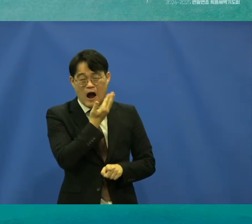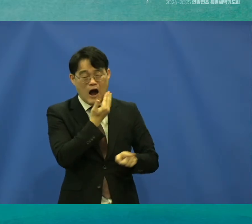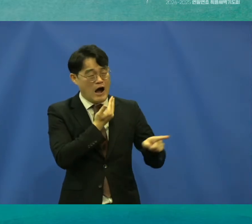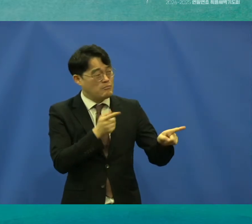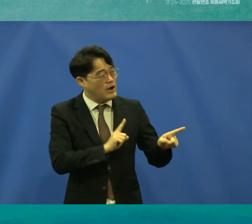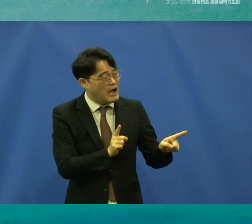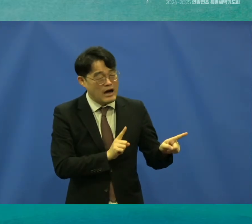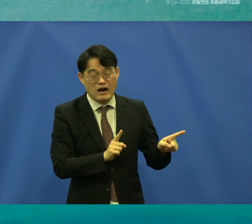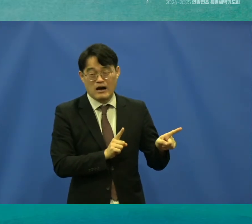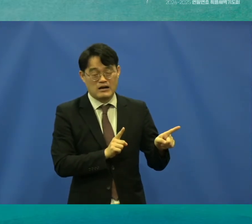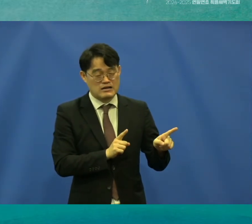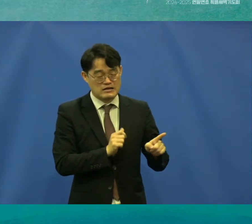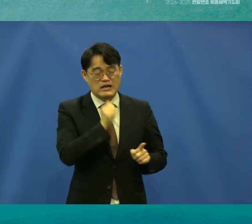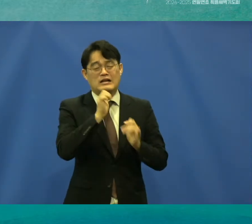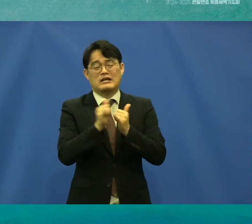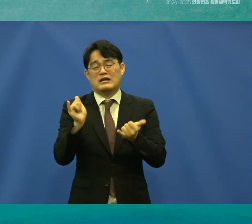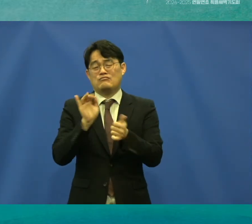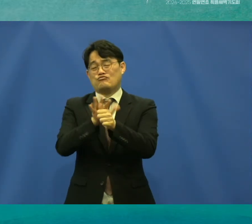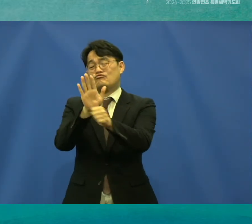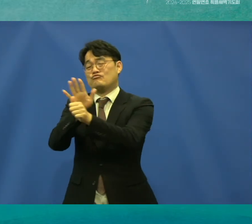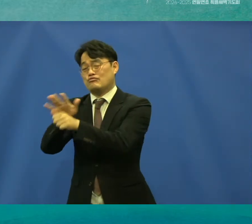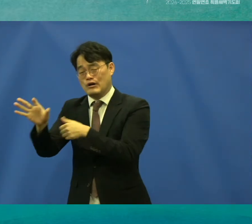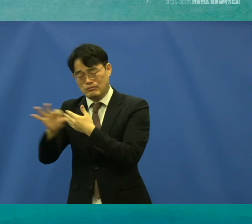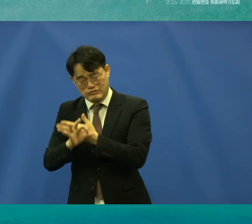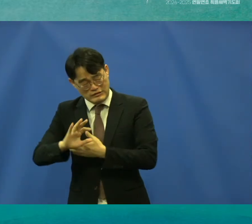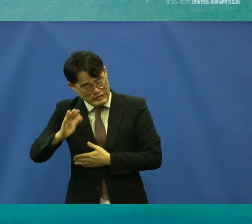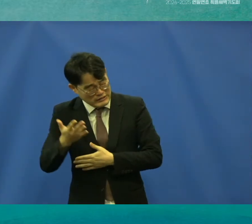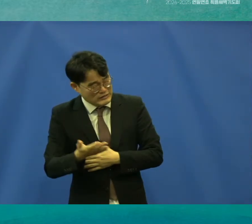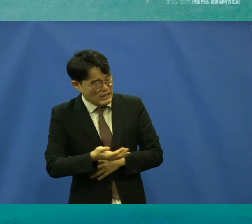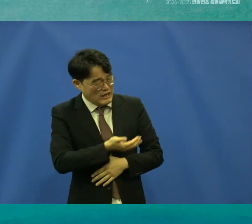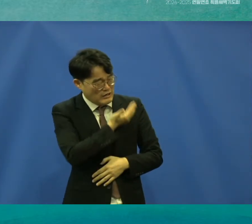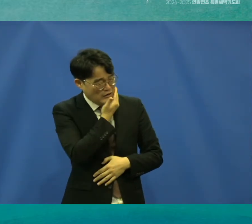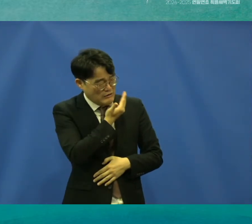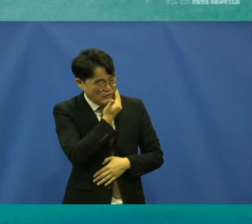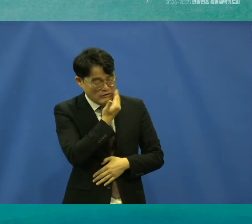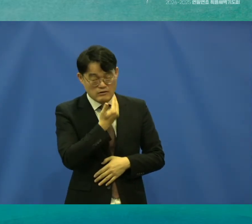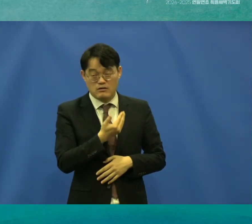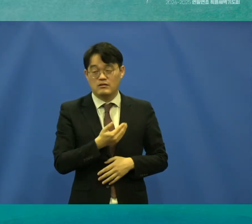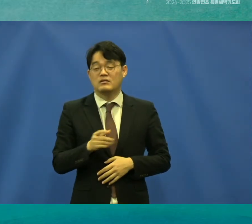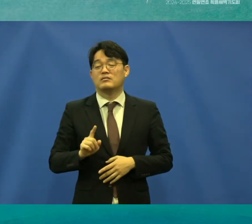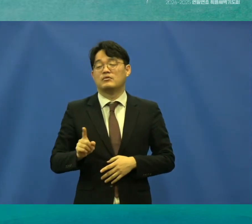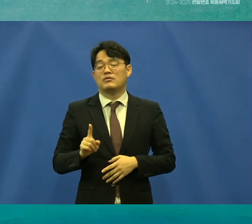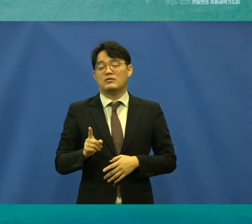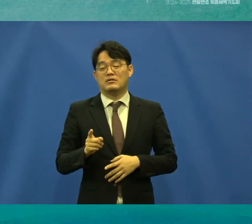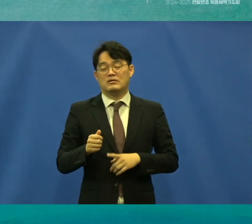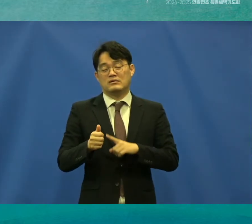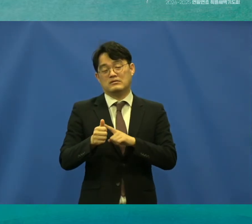가난한 사람들을 도와줬더라면 마음에도 없는 소리예요.